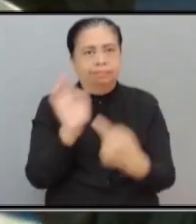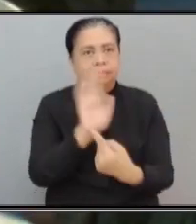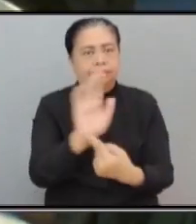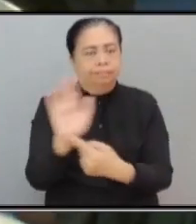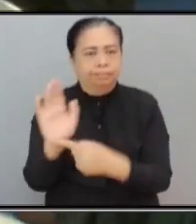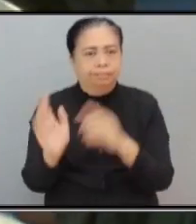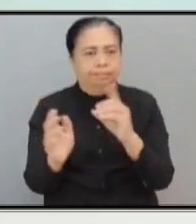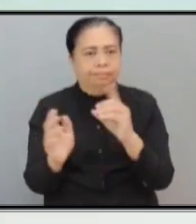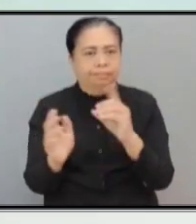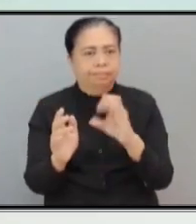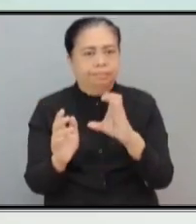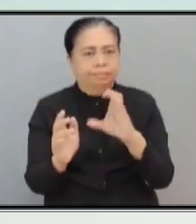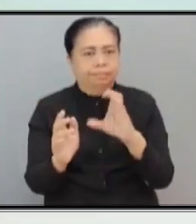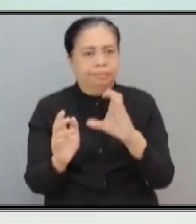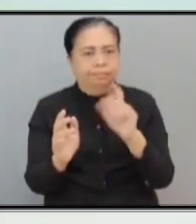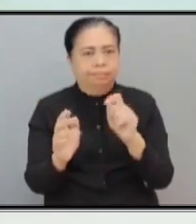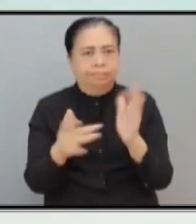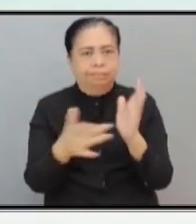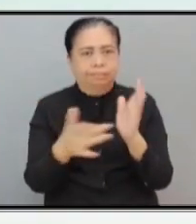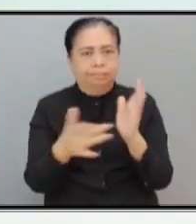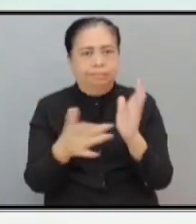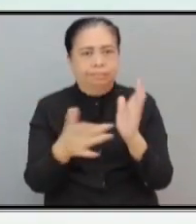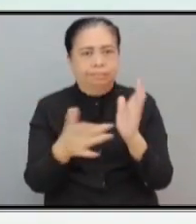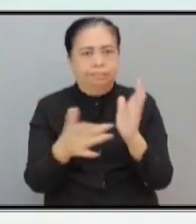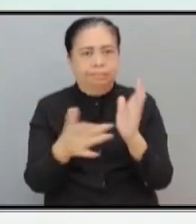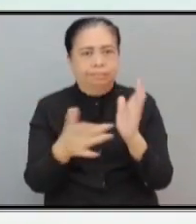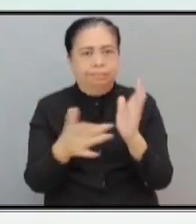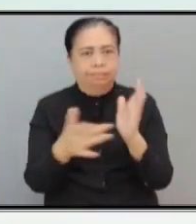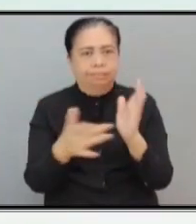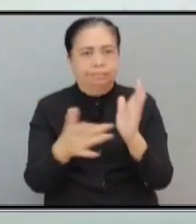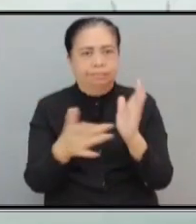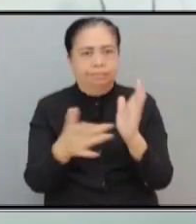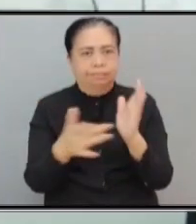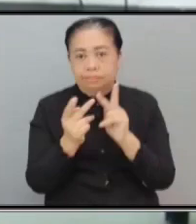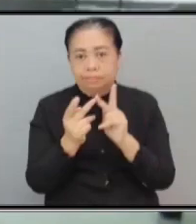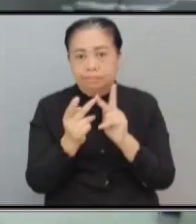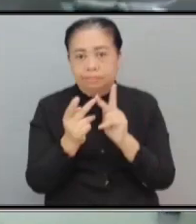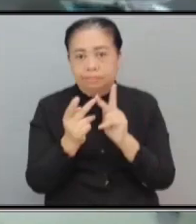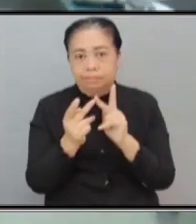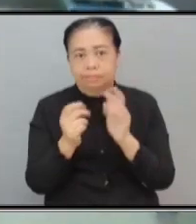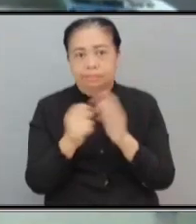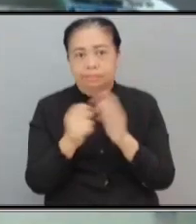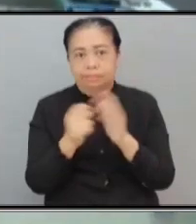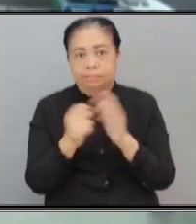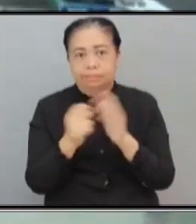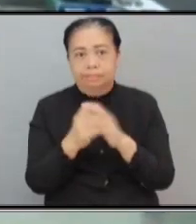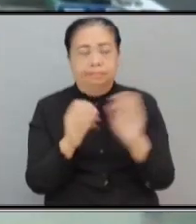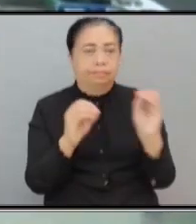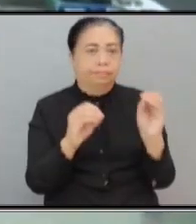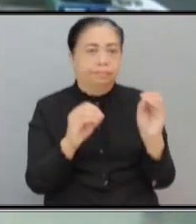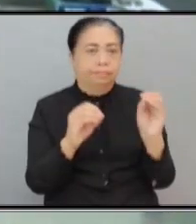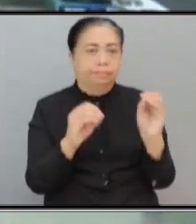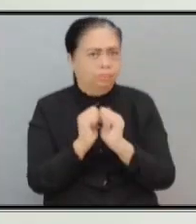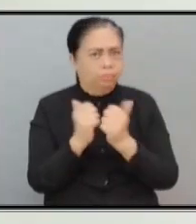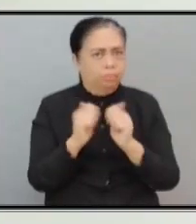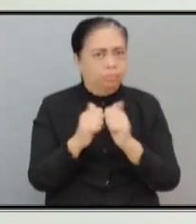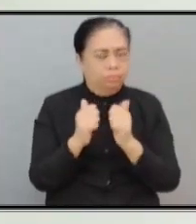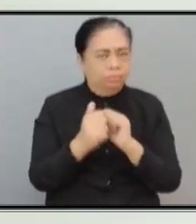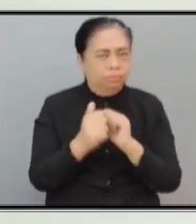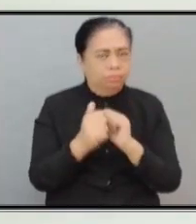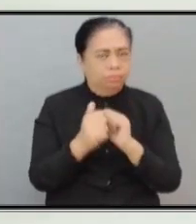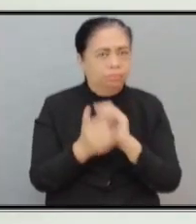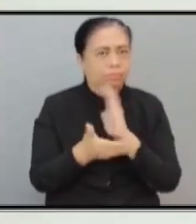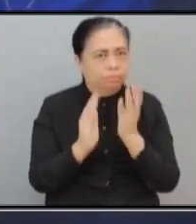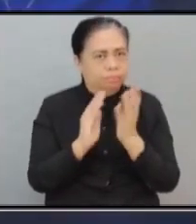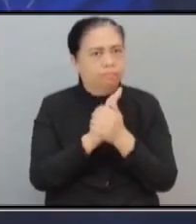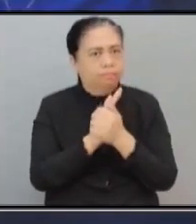ang Digital Parenting Session na layong maturuan ang mga magulang kung paano sila magiging isang mahusay na digital parent, kung